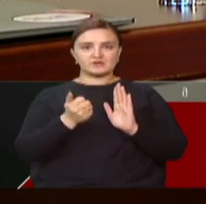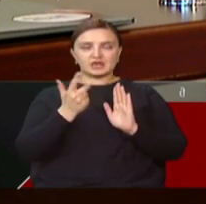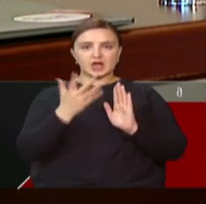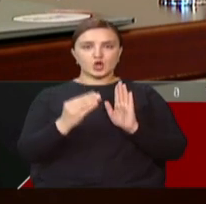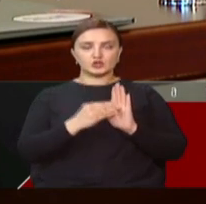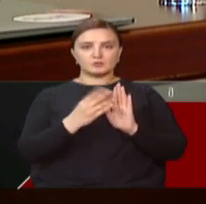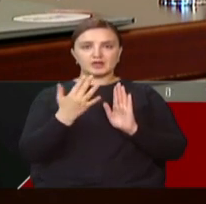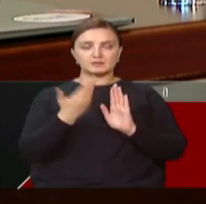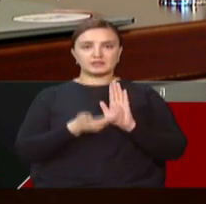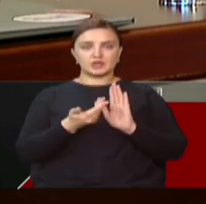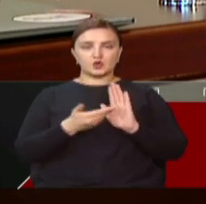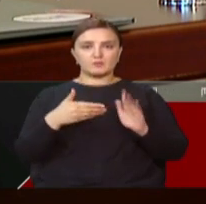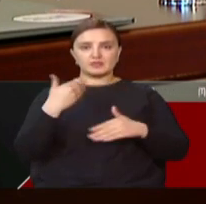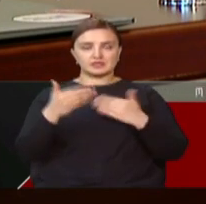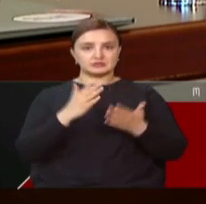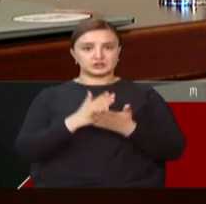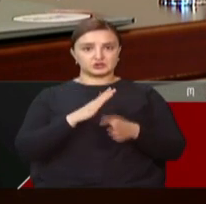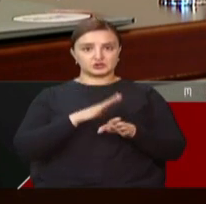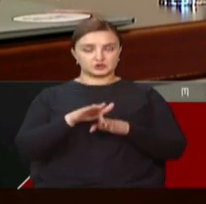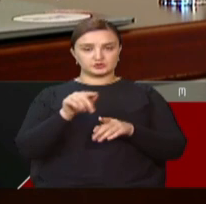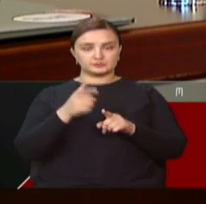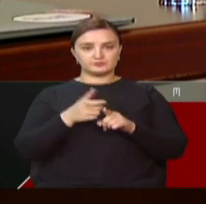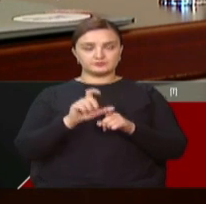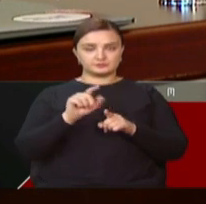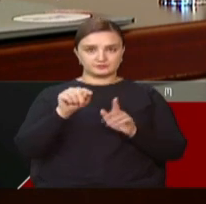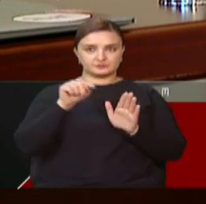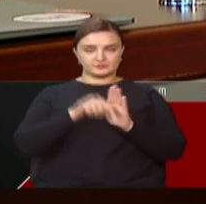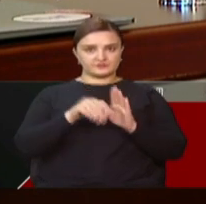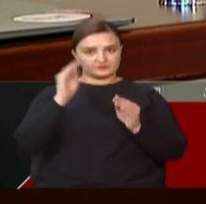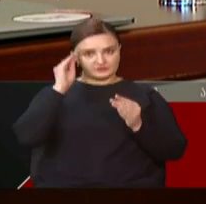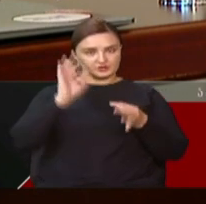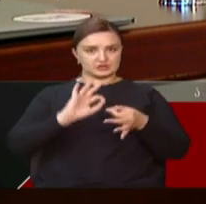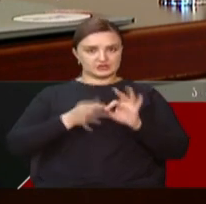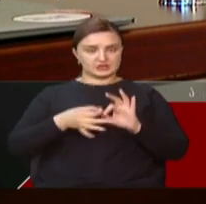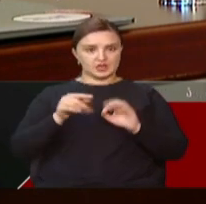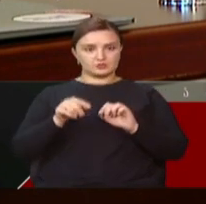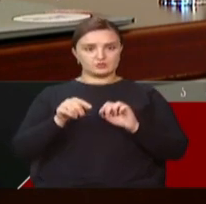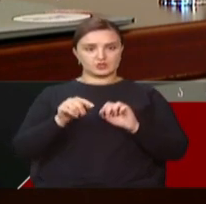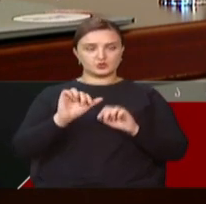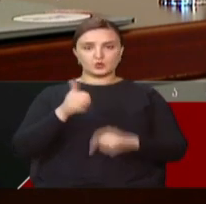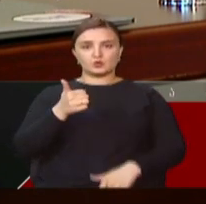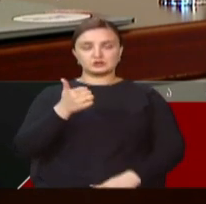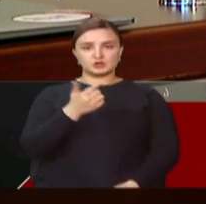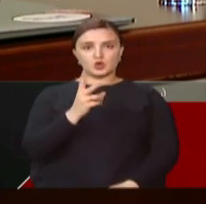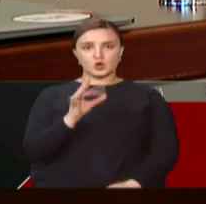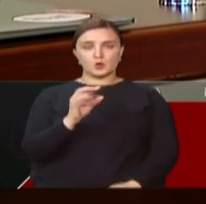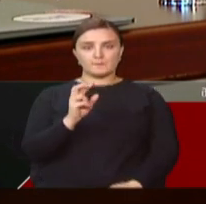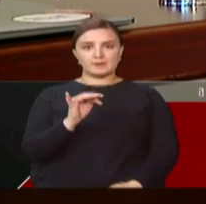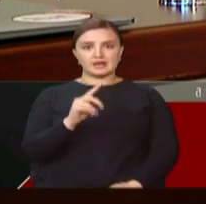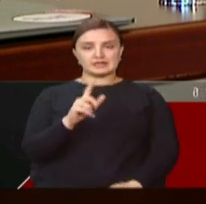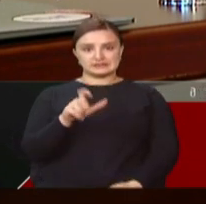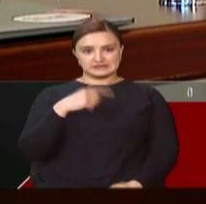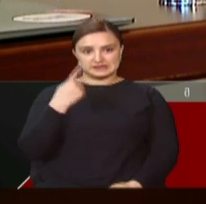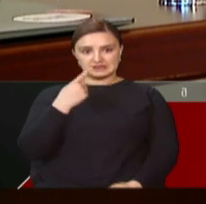რაოდენობრივად რამდენი რეკომენდაცია არის შესრულებული, მას აქვს საკმაოდ ღრმა შინაარსი, რომელიც, როგორც დღეს ირაკლი კობახიძემ გაამახვილა